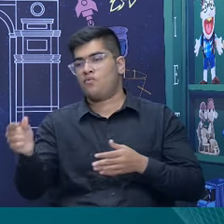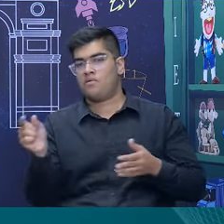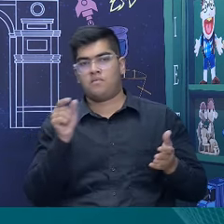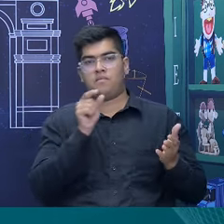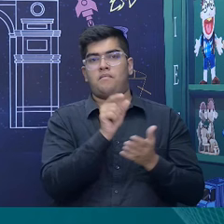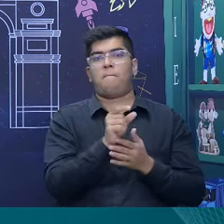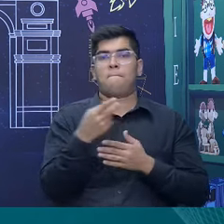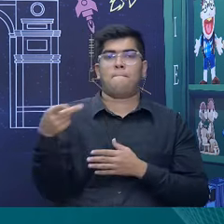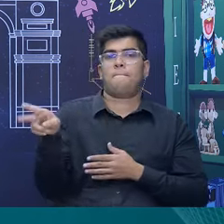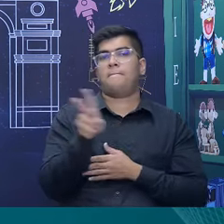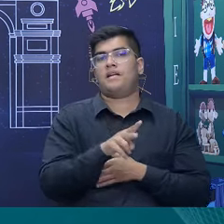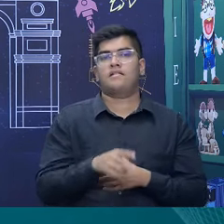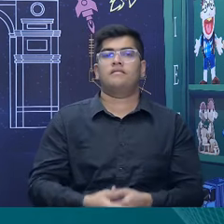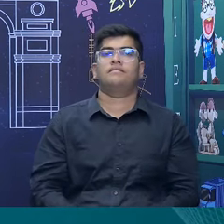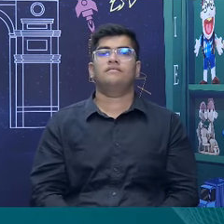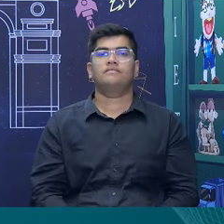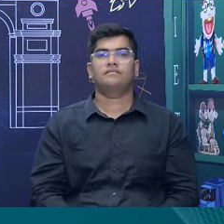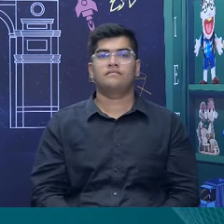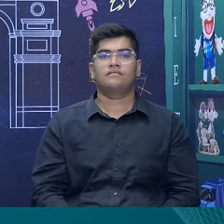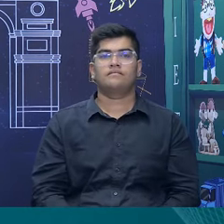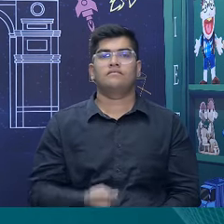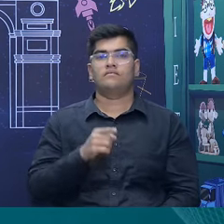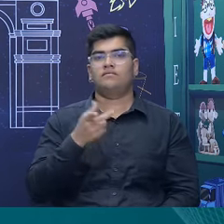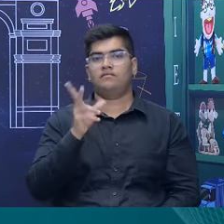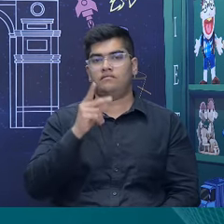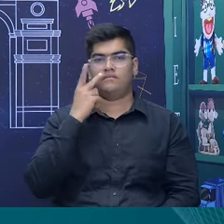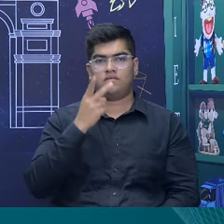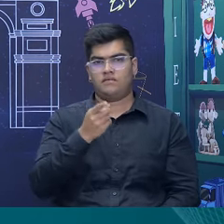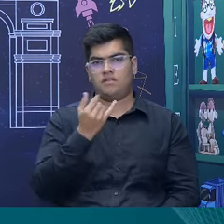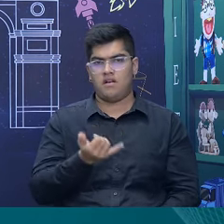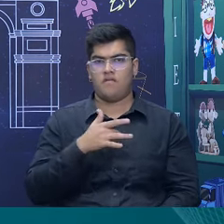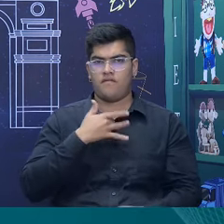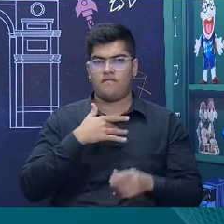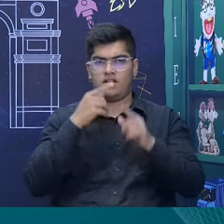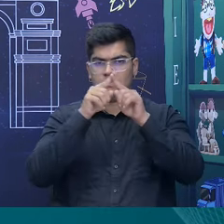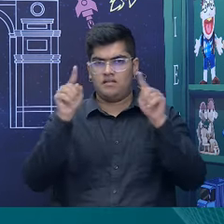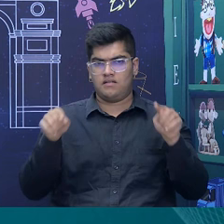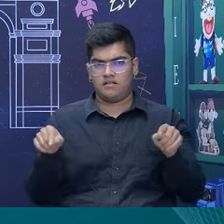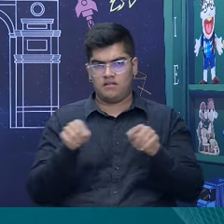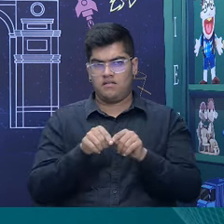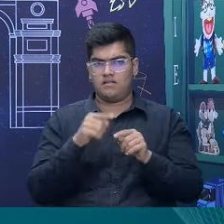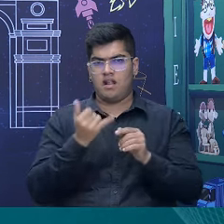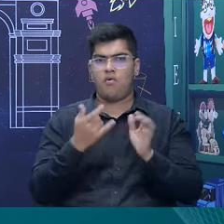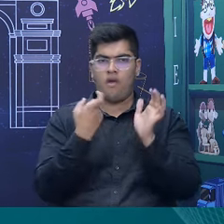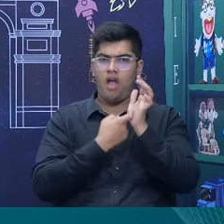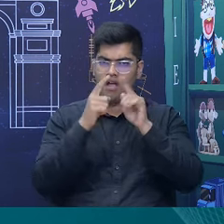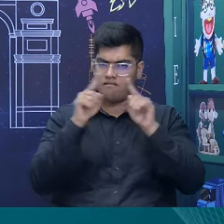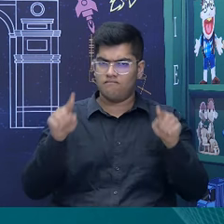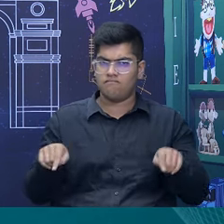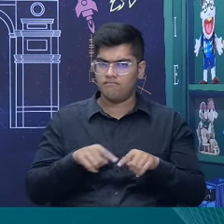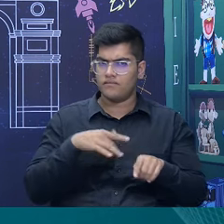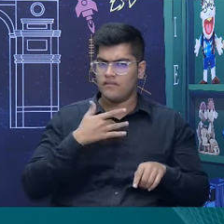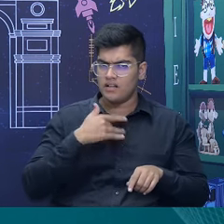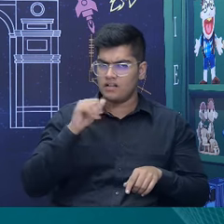देखिए मैंने गलती से दोनों निकाल दिए देखिए अब बताइए क्या यह रेक्टेंगल जैसा लग रहा है आपको